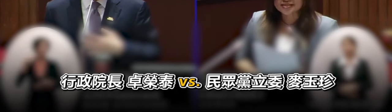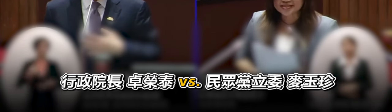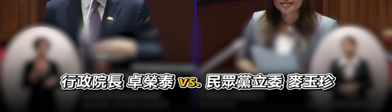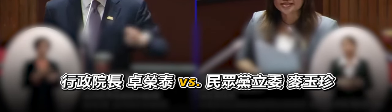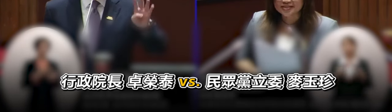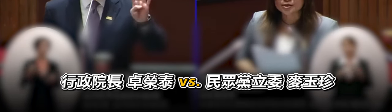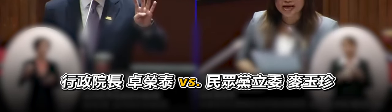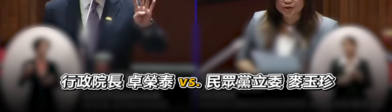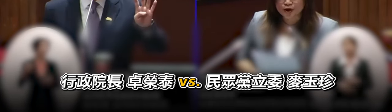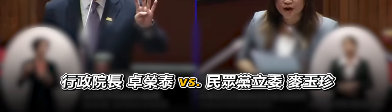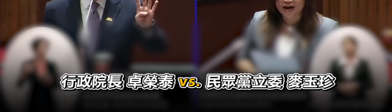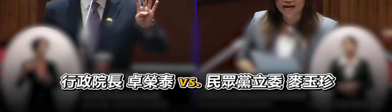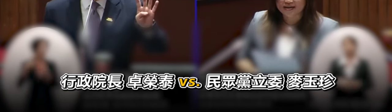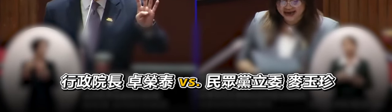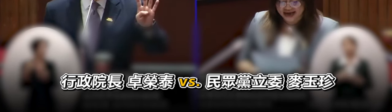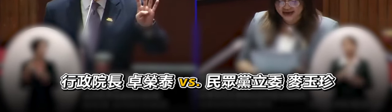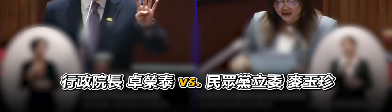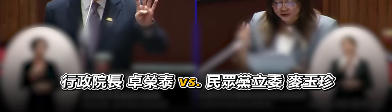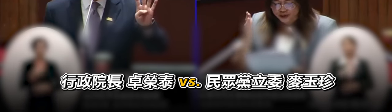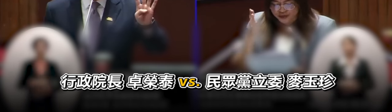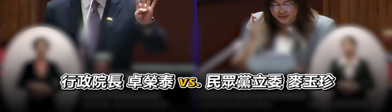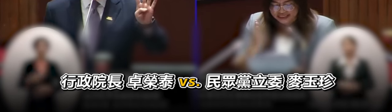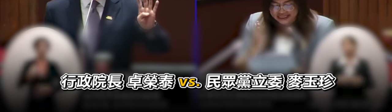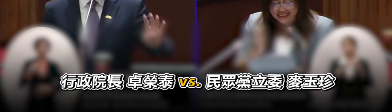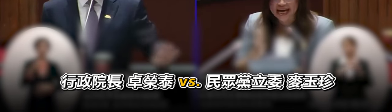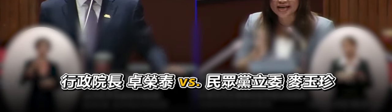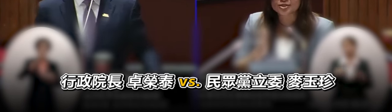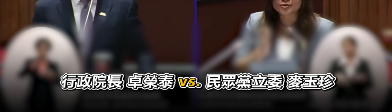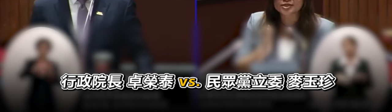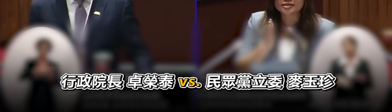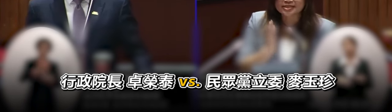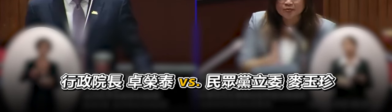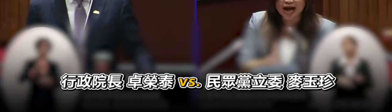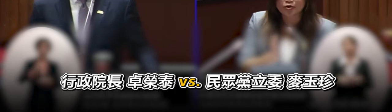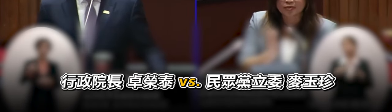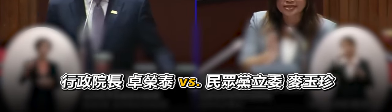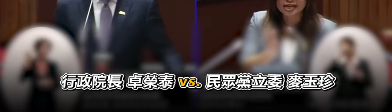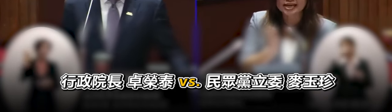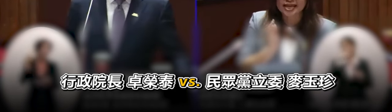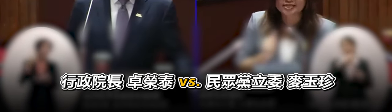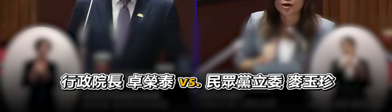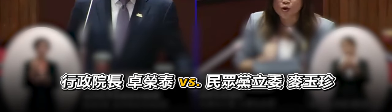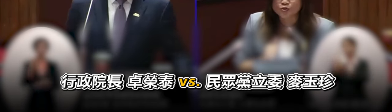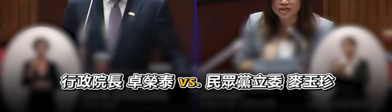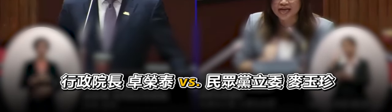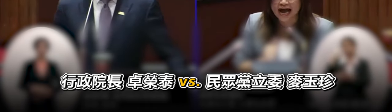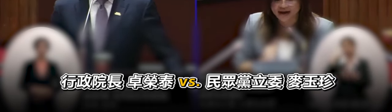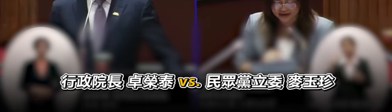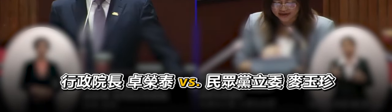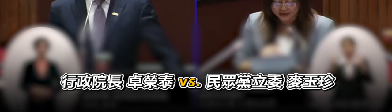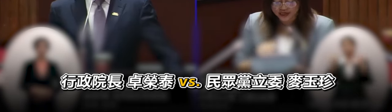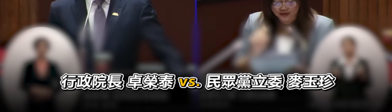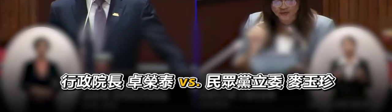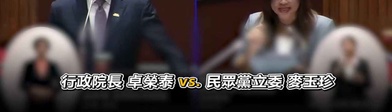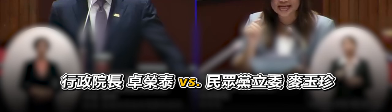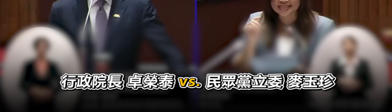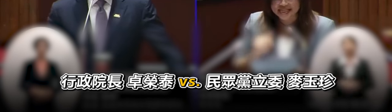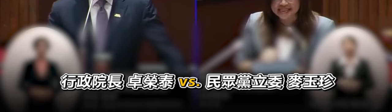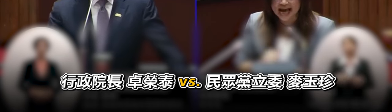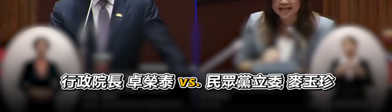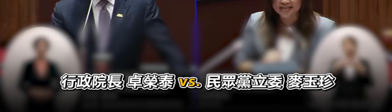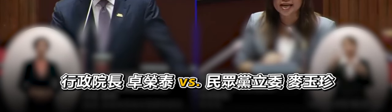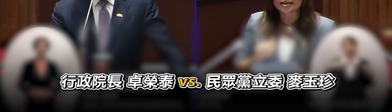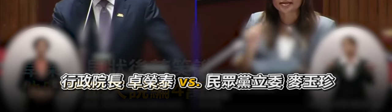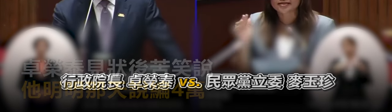话。 是， 我有编四万，你有听到吗？ 所以我们现在就是希望我们大家达成共识了哈，所以我们在